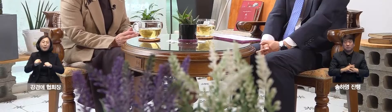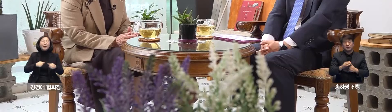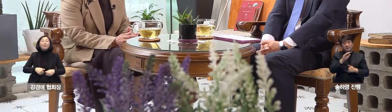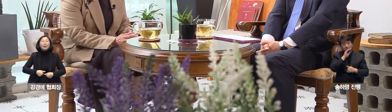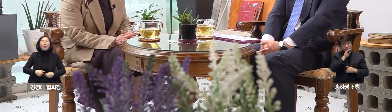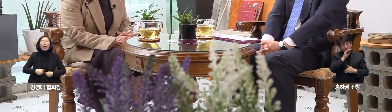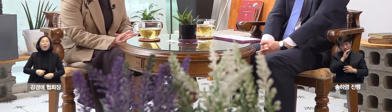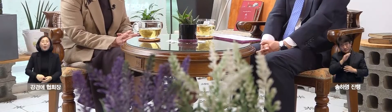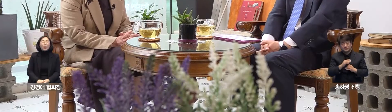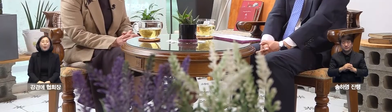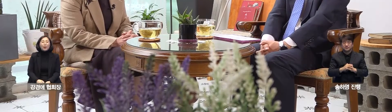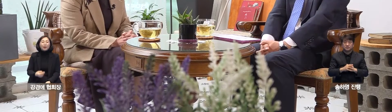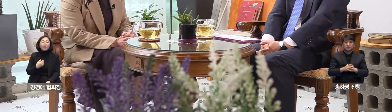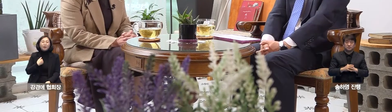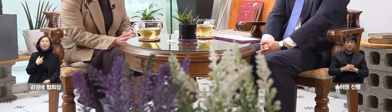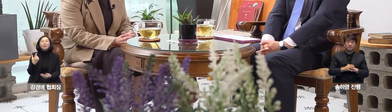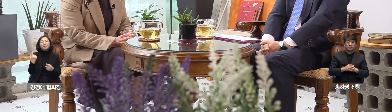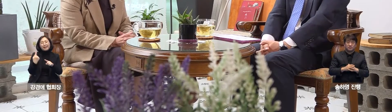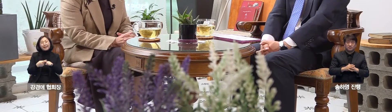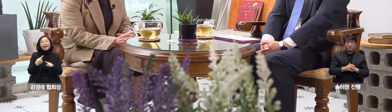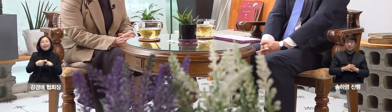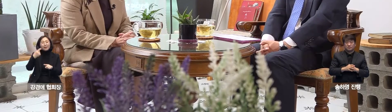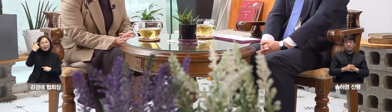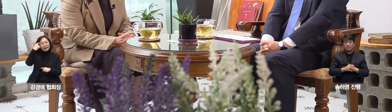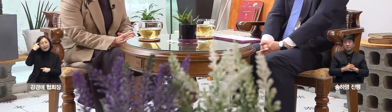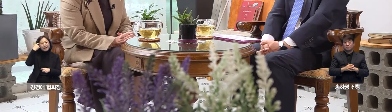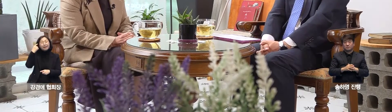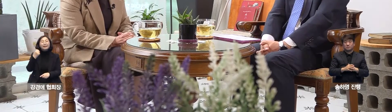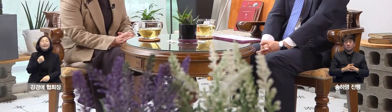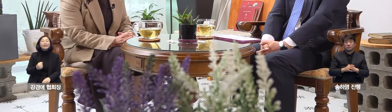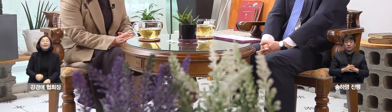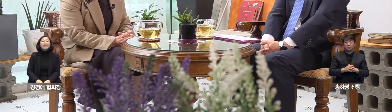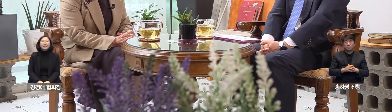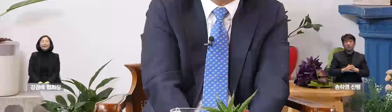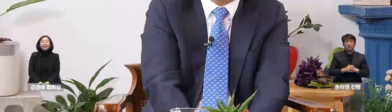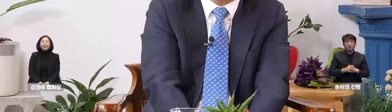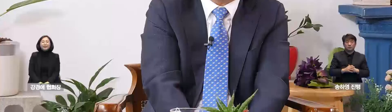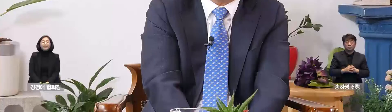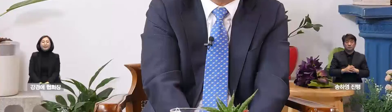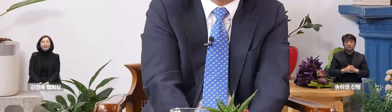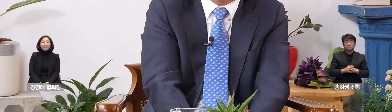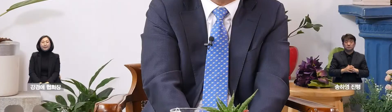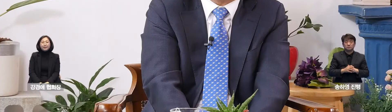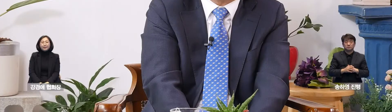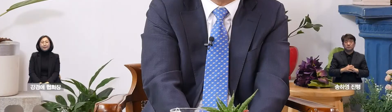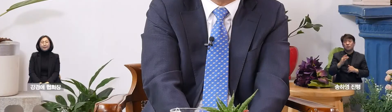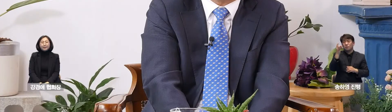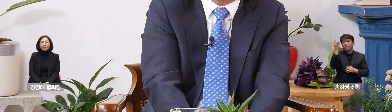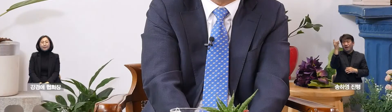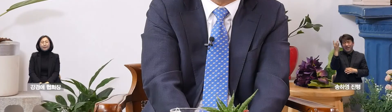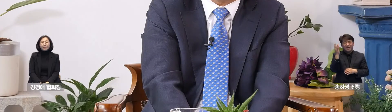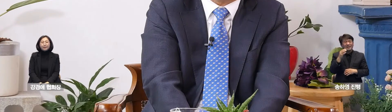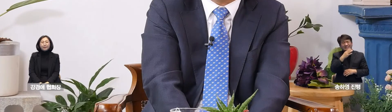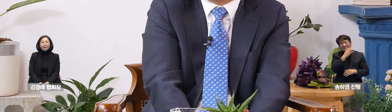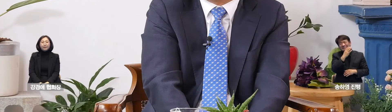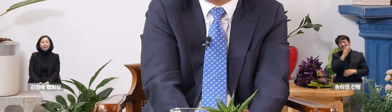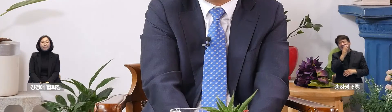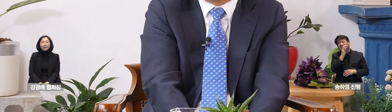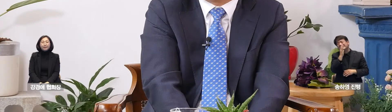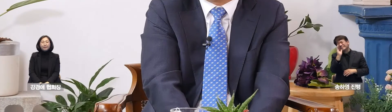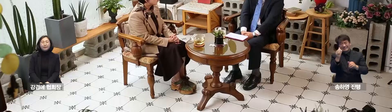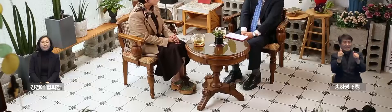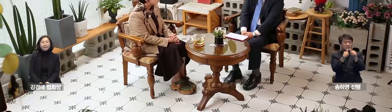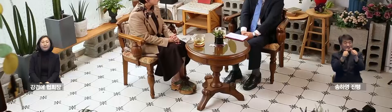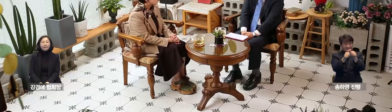그러네요. 저 역시 그렇게 해야 된다는 생각을 갖고 있습니다. 원래 나이 드신 분들